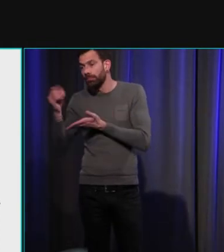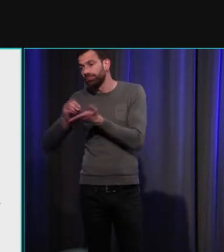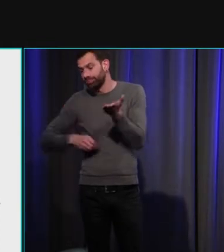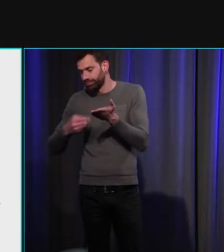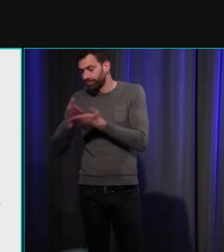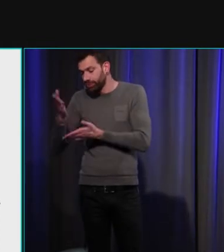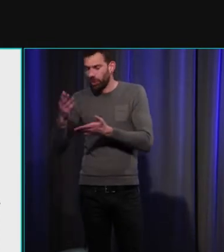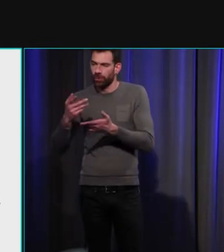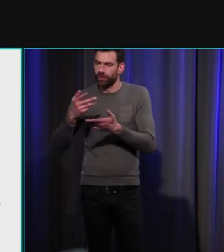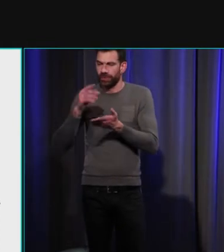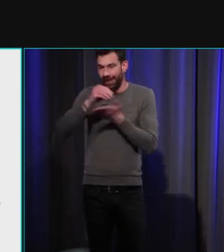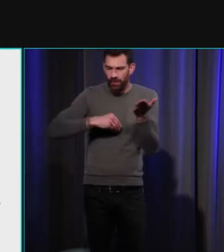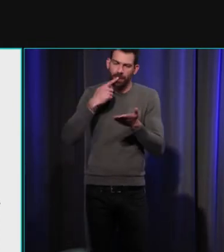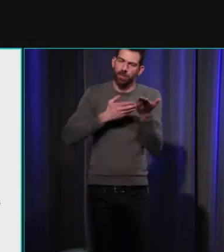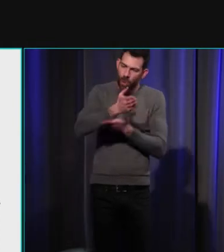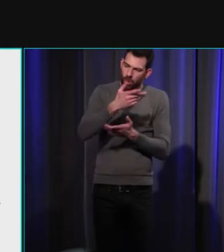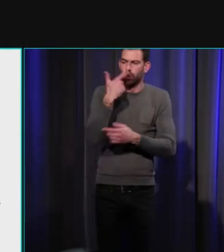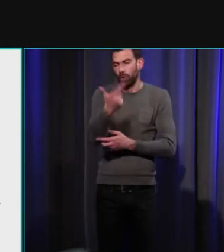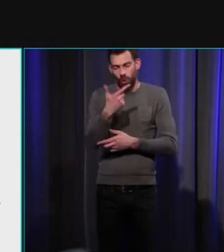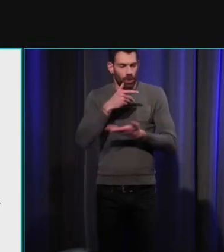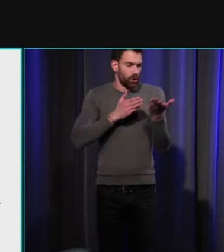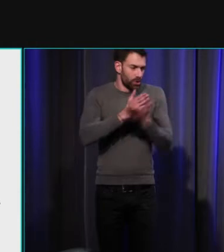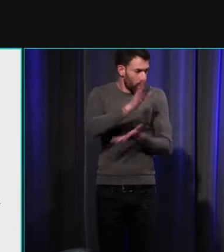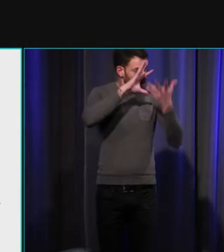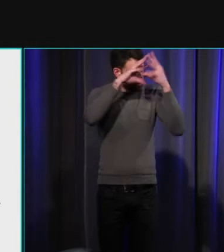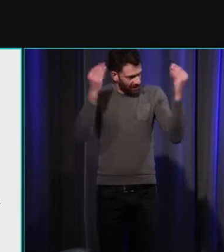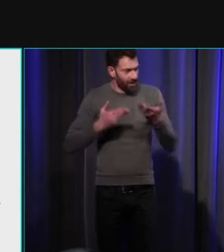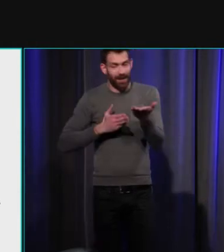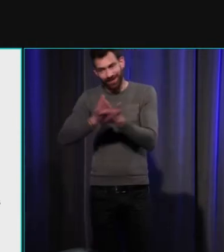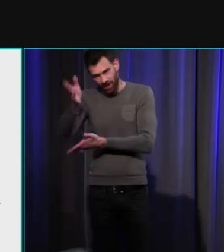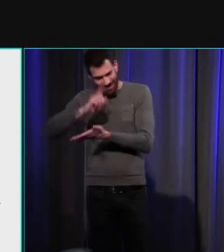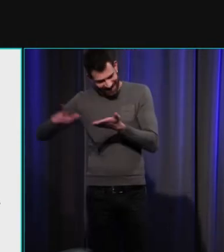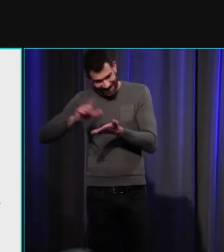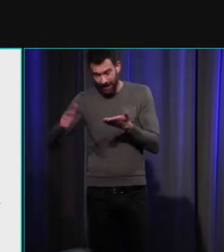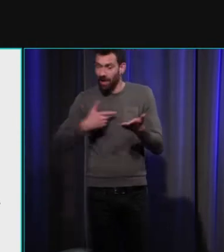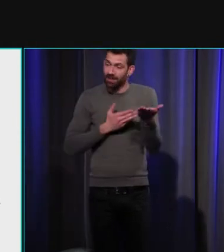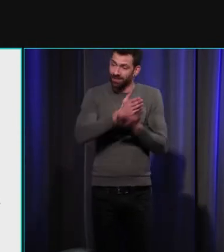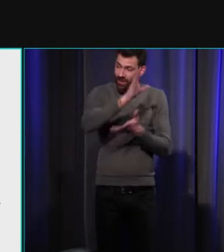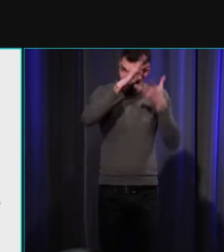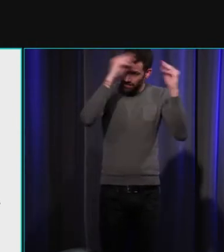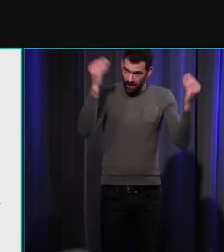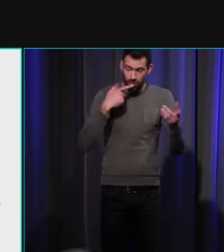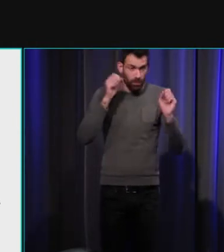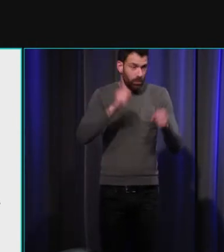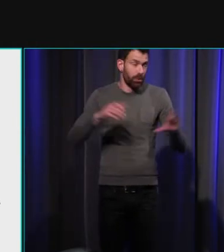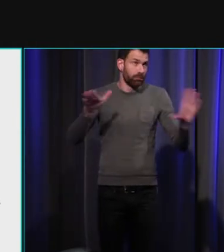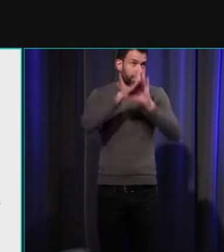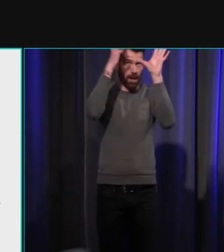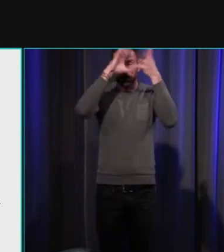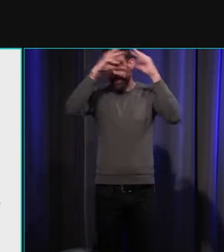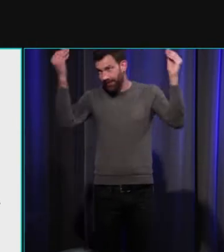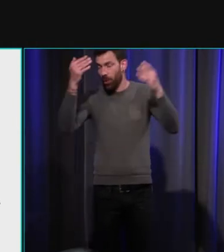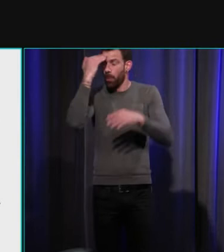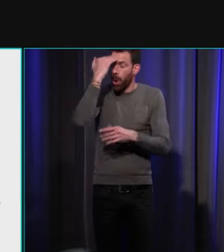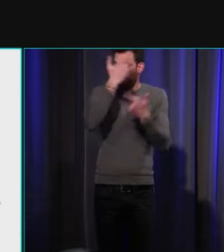gros il ya deux grands sens un sens spirituel et au sens littéral et le sens spirituel ça peut être allégorique à l'ago gide moral